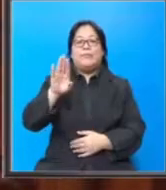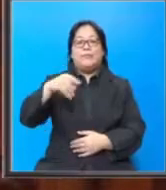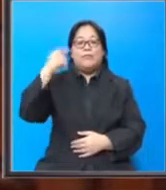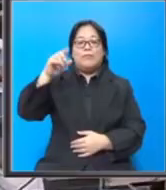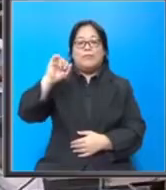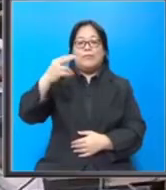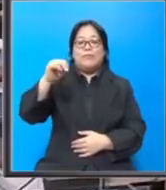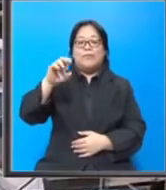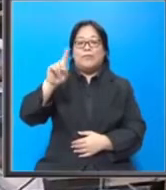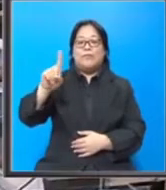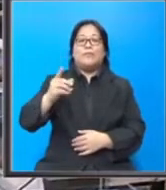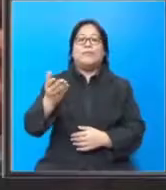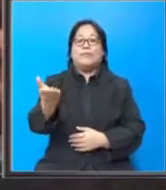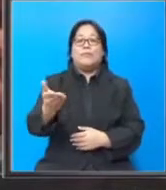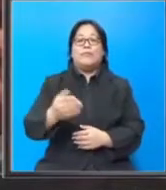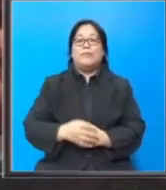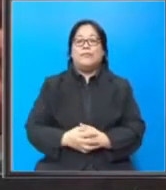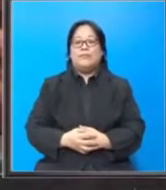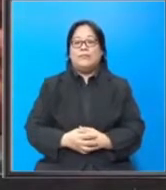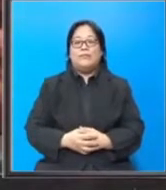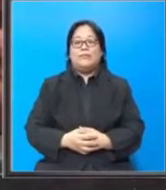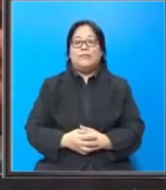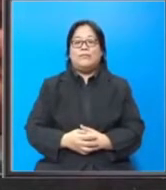buat Tuan Ahmad Fadhil